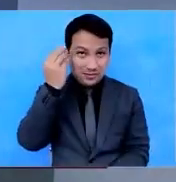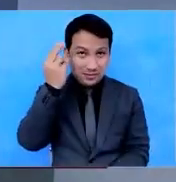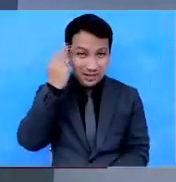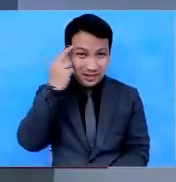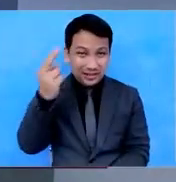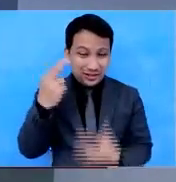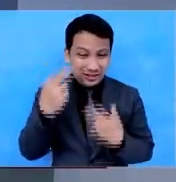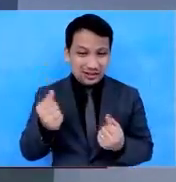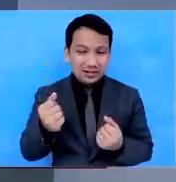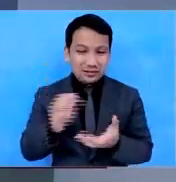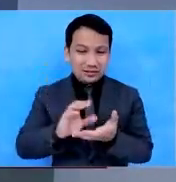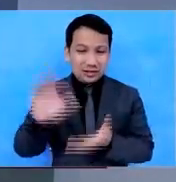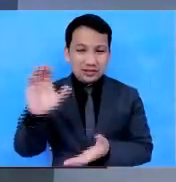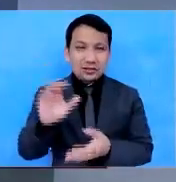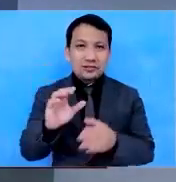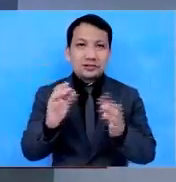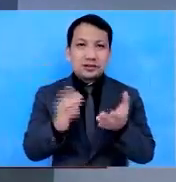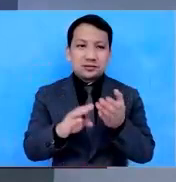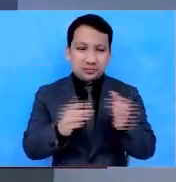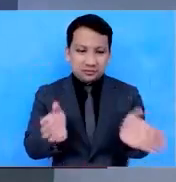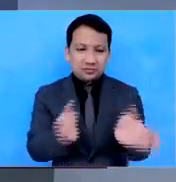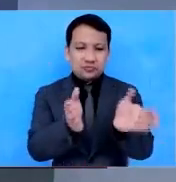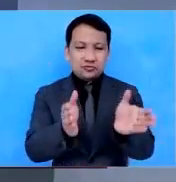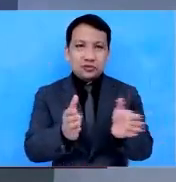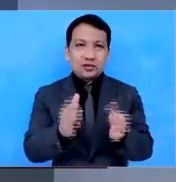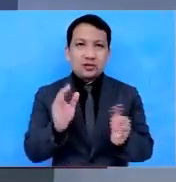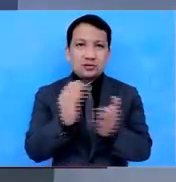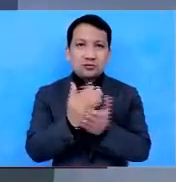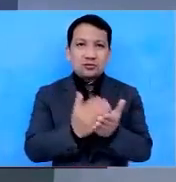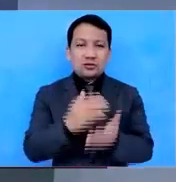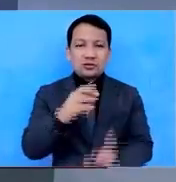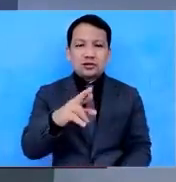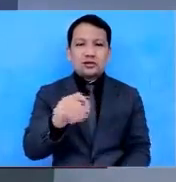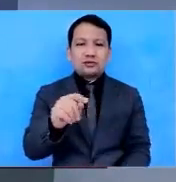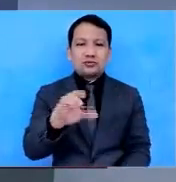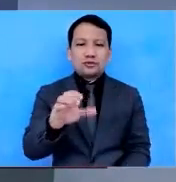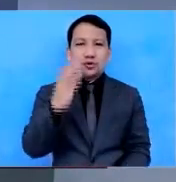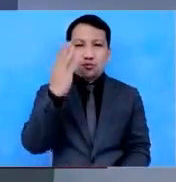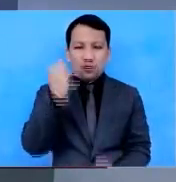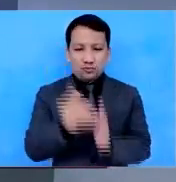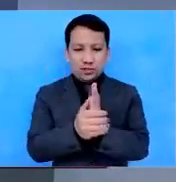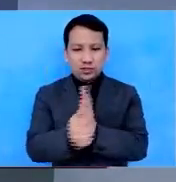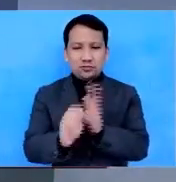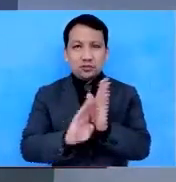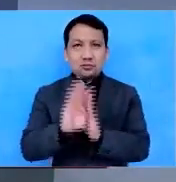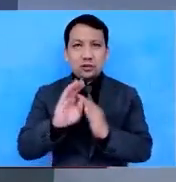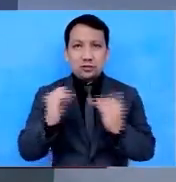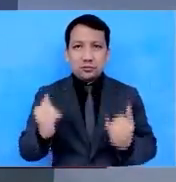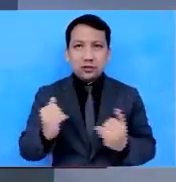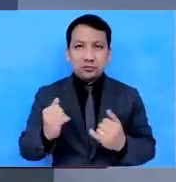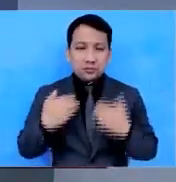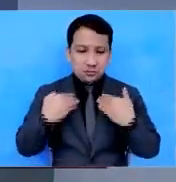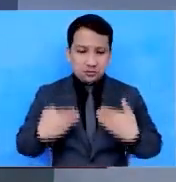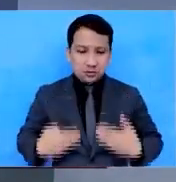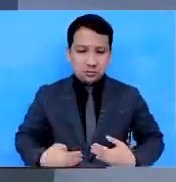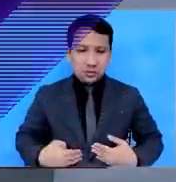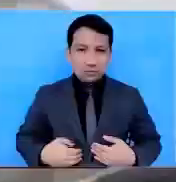kolehiyo. Masusubok daw nito ang hanggalan ng kakayahan ng mga estudyante na magpapalakas daw sa kanilang katawan at